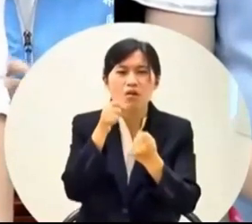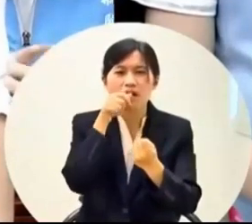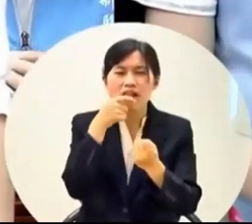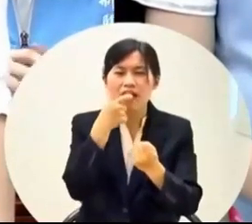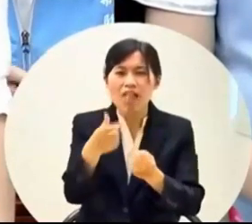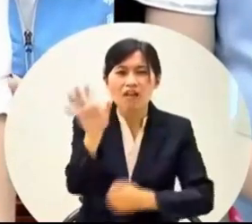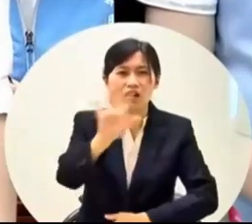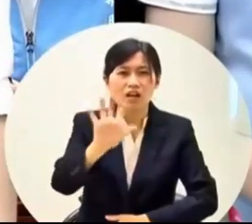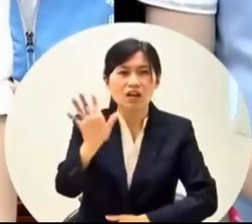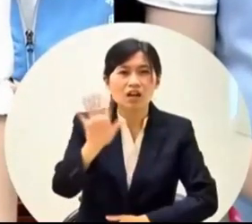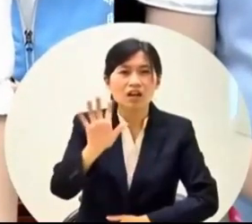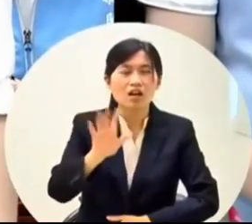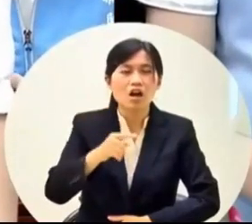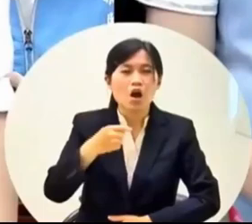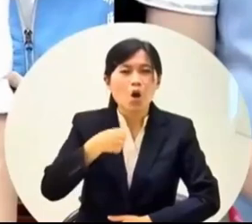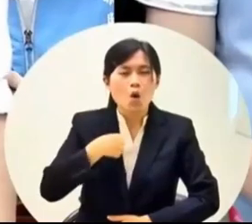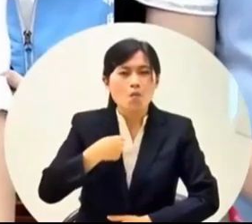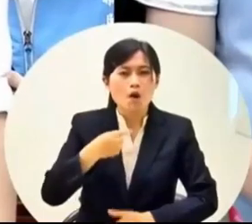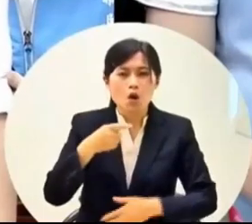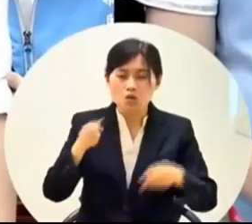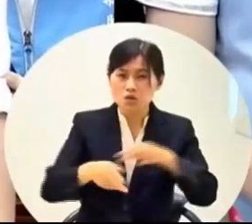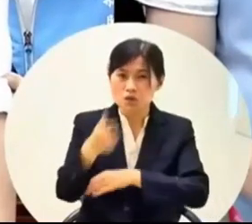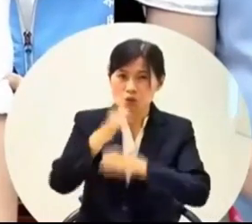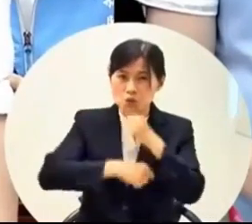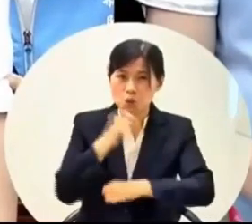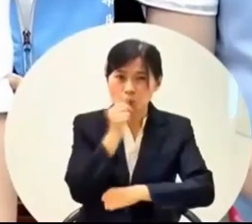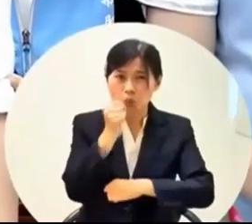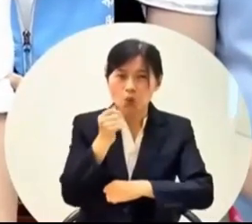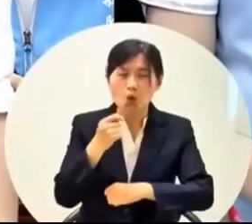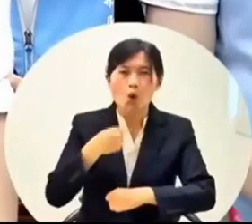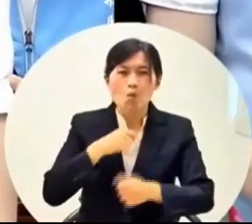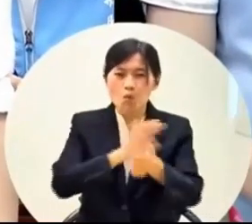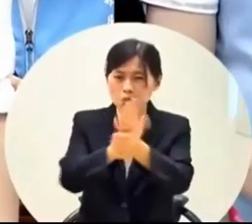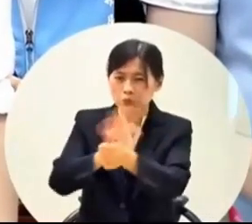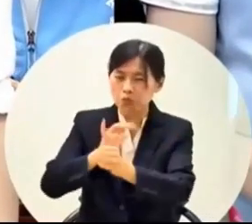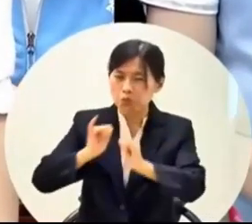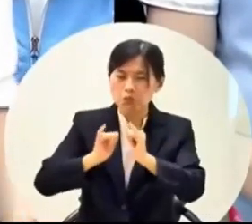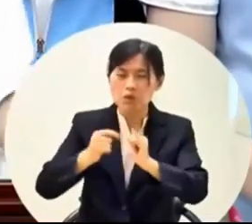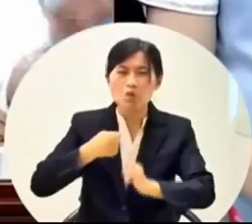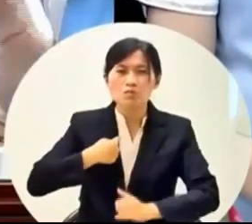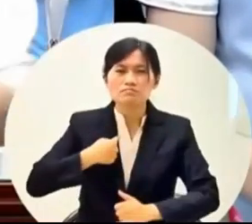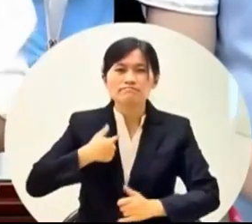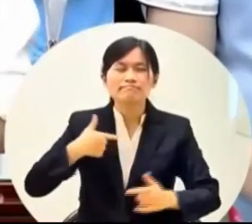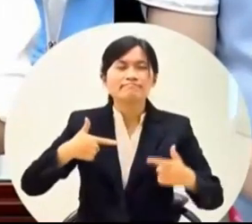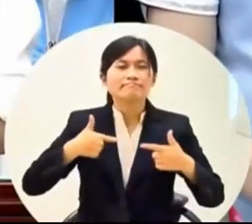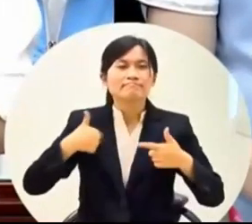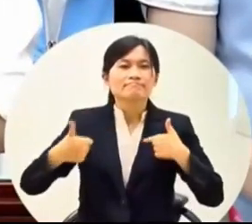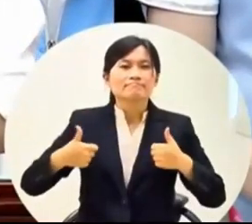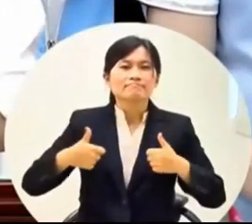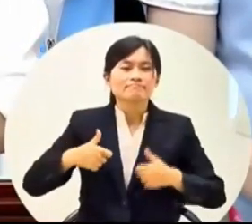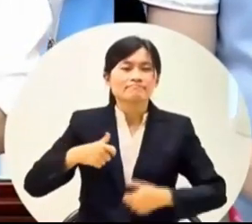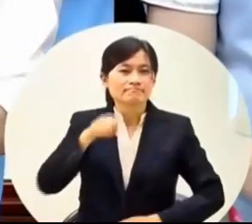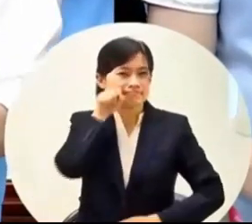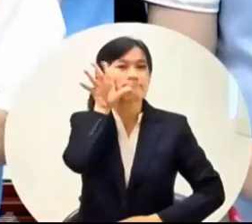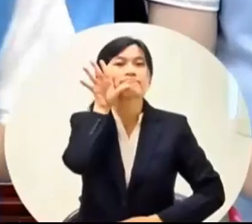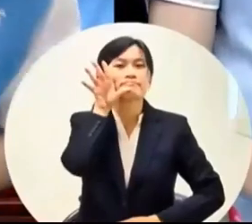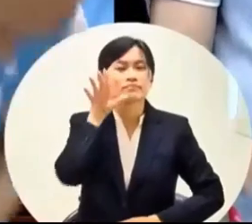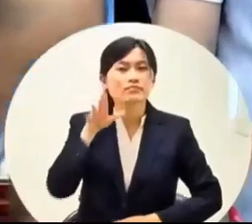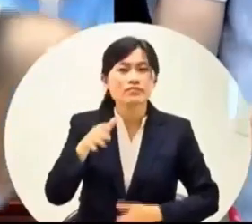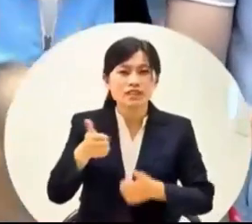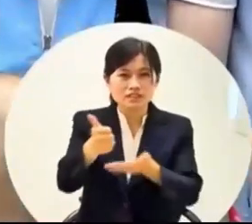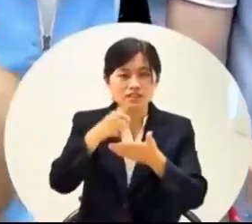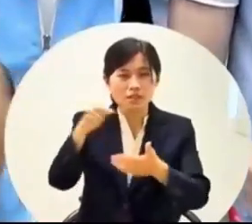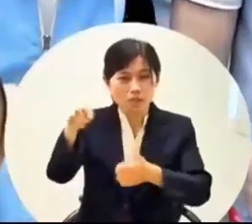大幅的提升，我们的心态为民服务的热情，这一点我觉得非常的自豪，也希望各位议员女士先生多多给我们指导，谢